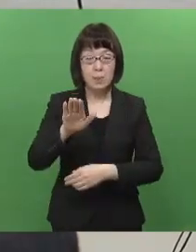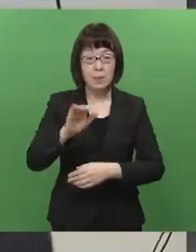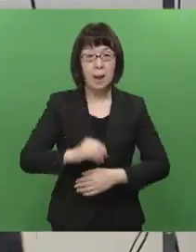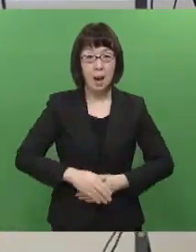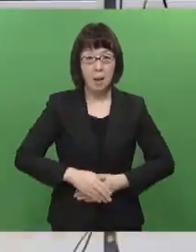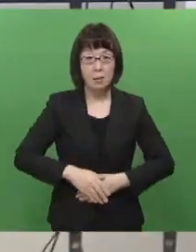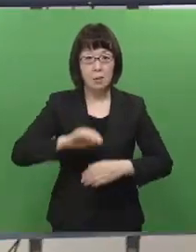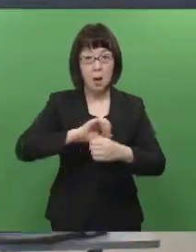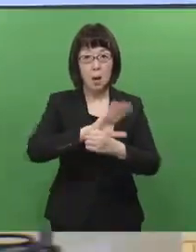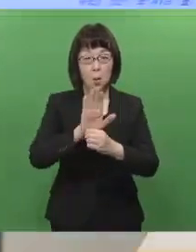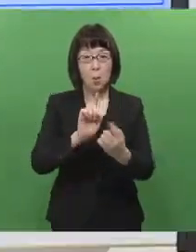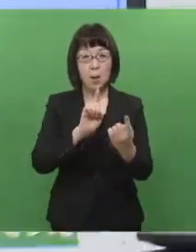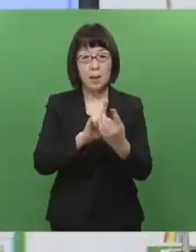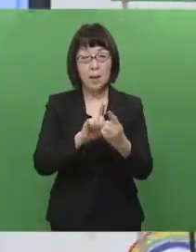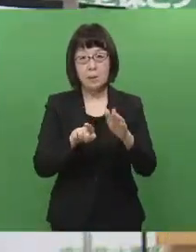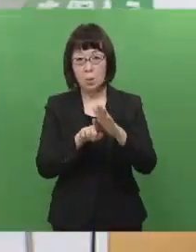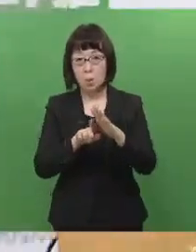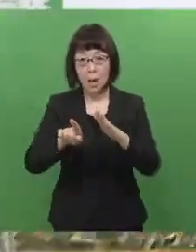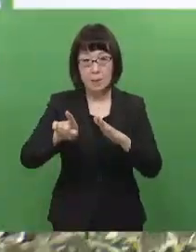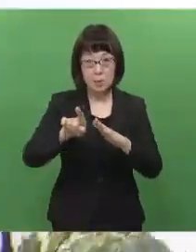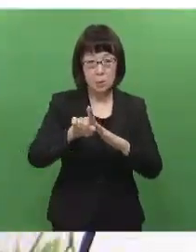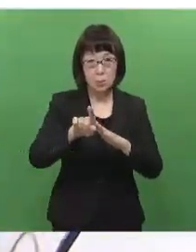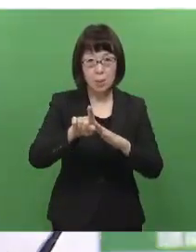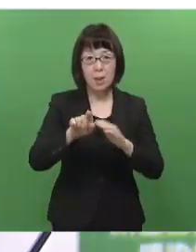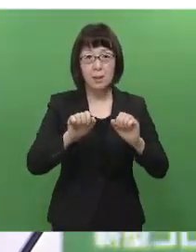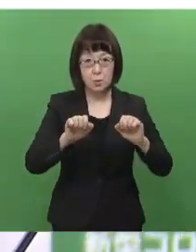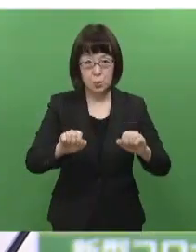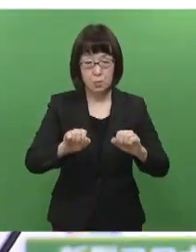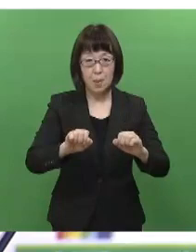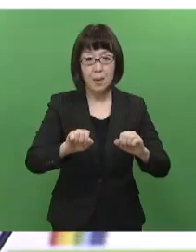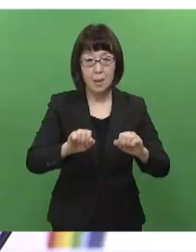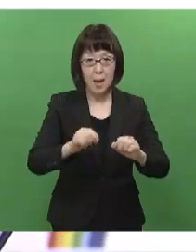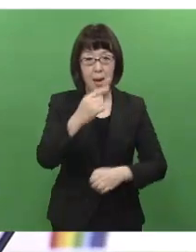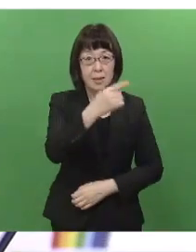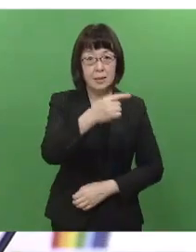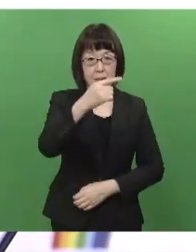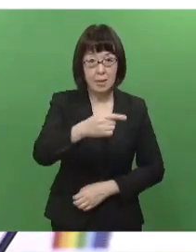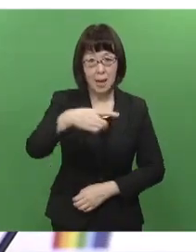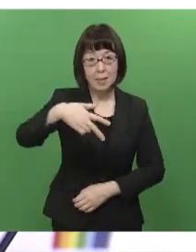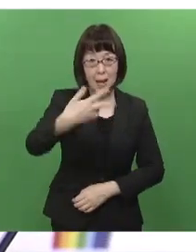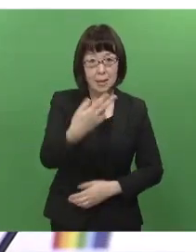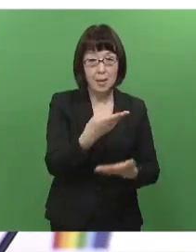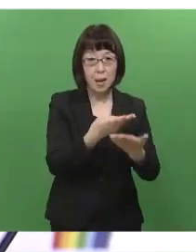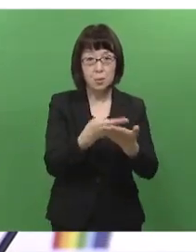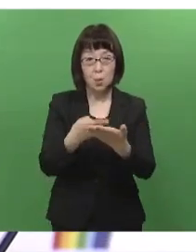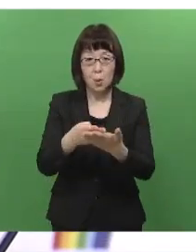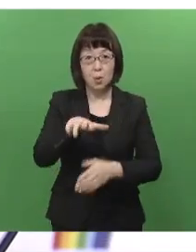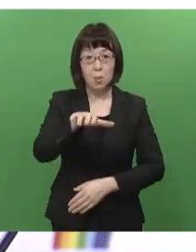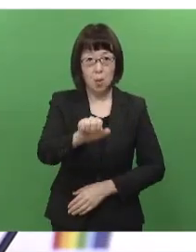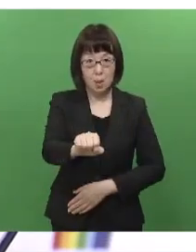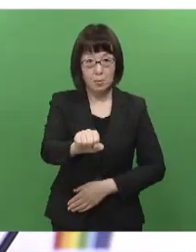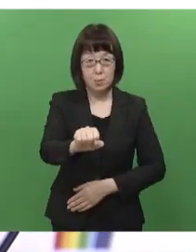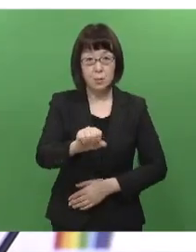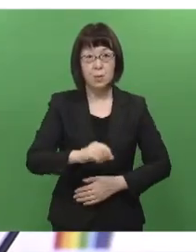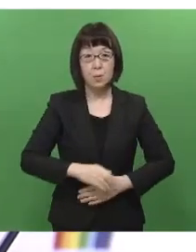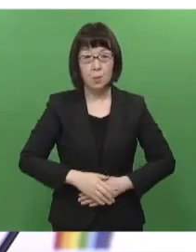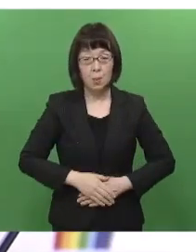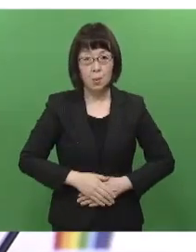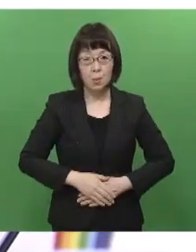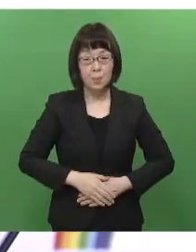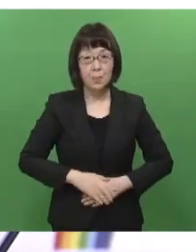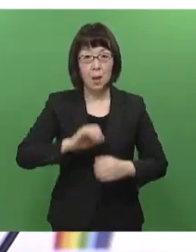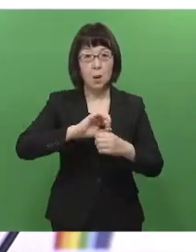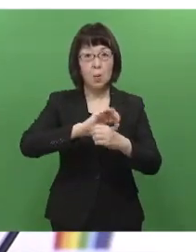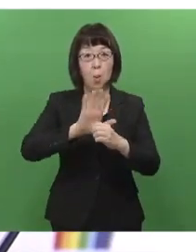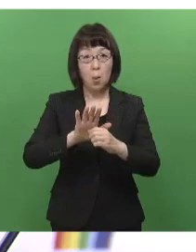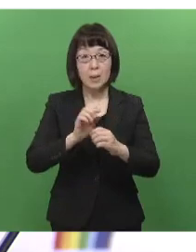ロナ対策を最優先ということで1700床の確保といたします。で、このためコロナ以